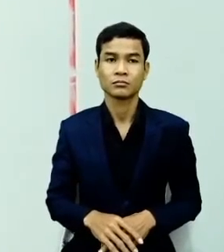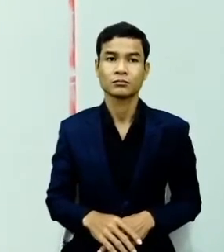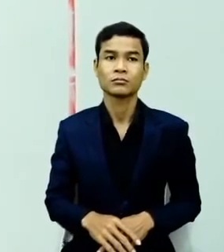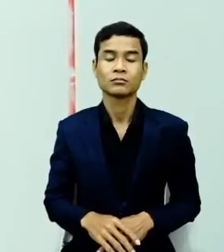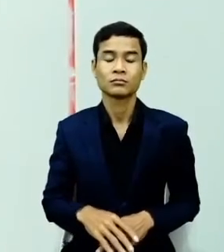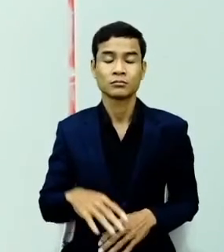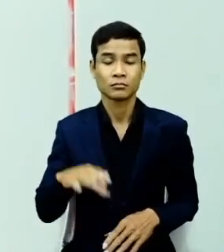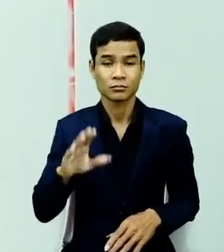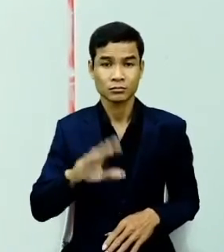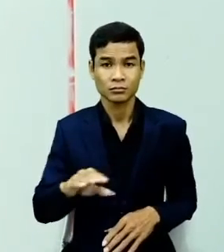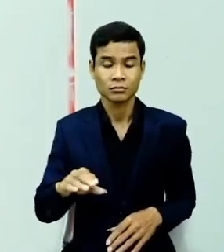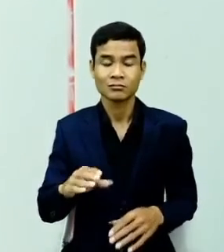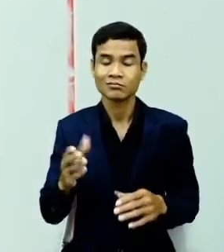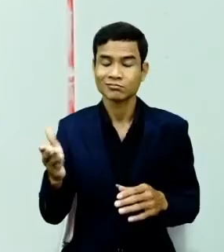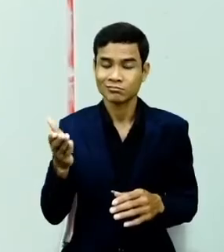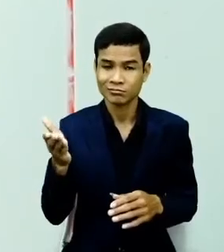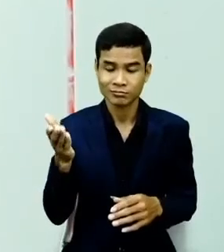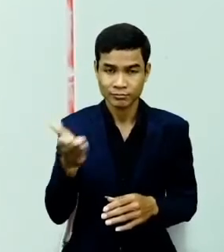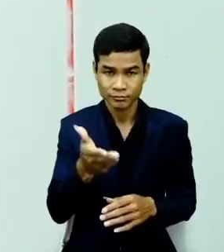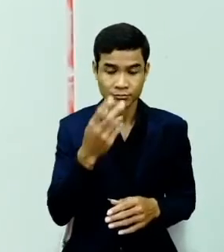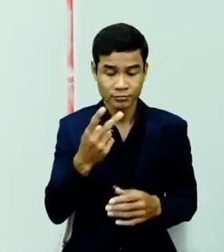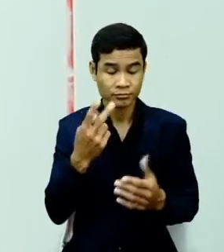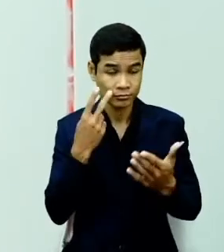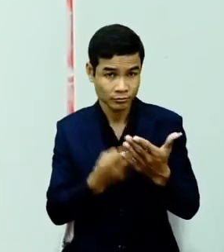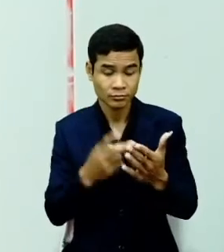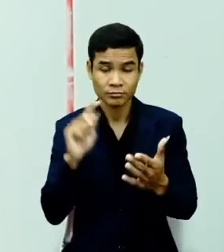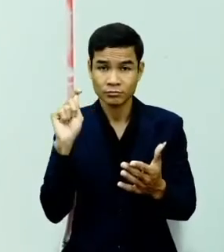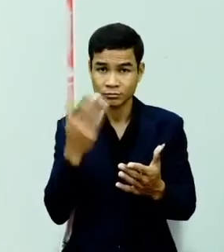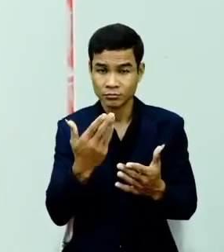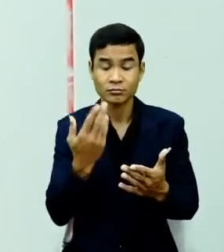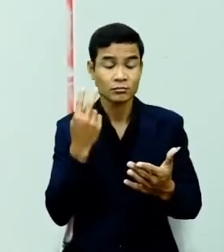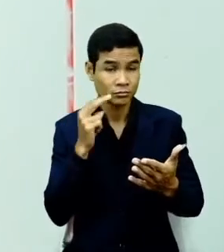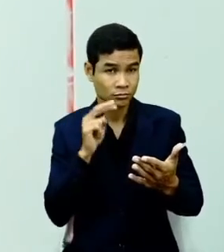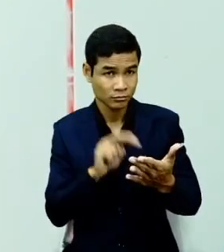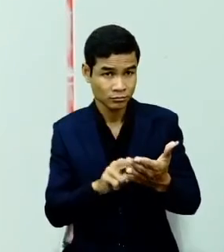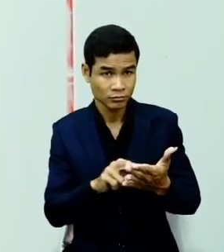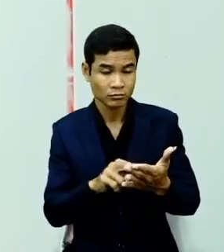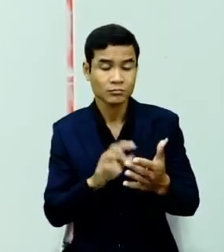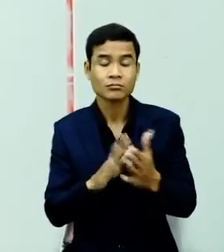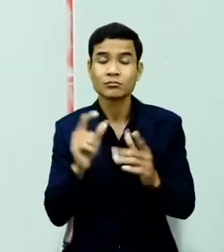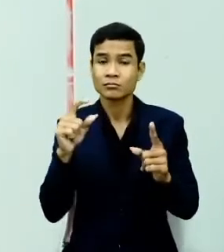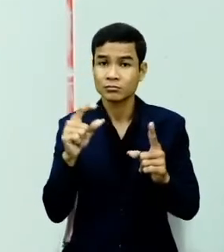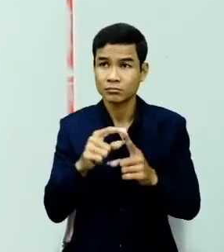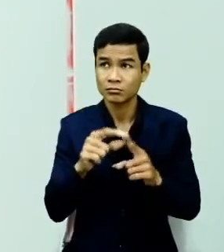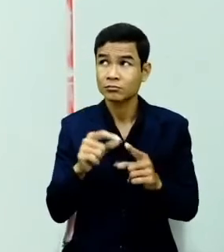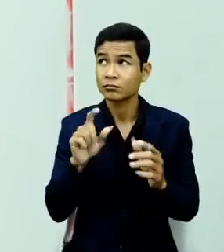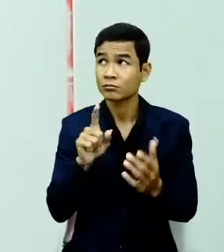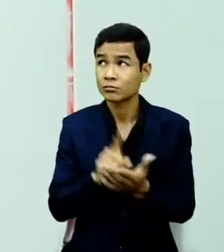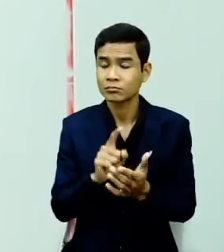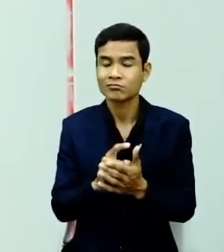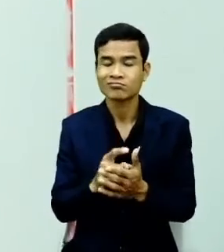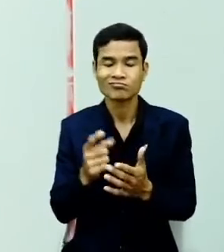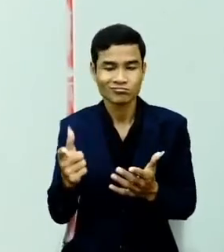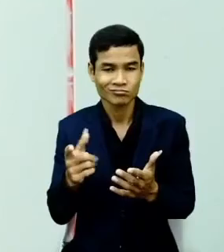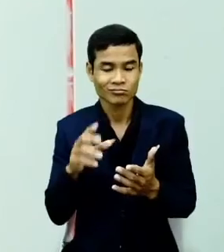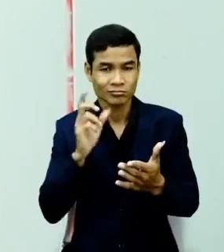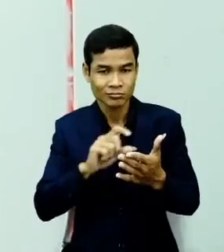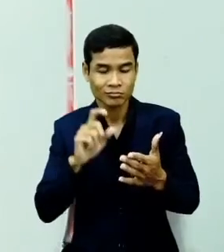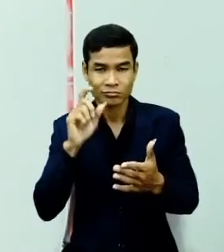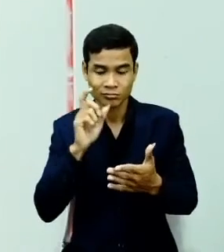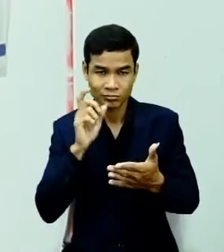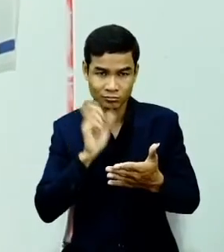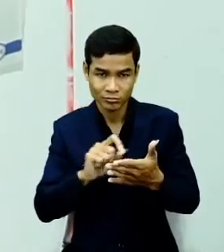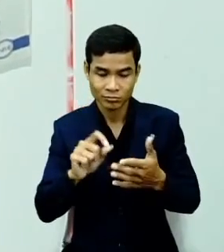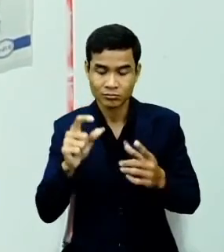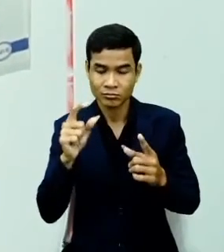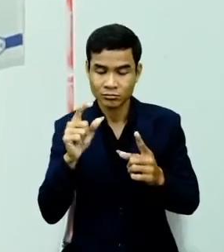138ចា៎ហើយកូនទាំងអស់គ្នាត្រូវពិនិត្យមើលរូបភាពនេះចា៎នឹងពាក្យតើកូនត្រូវបំពេញពាក្យបំពេញព្យញ្ជនៈ